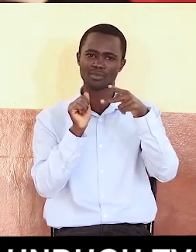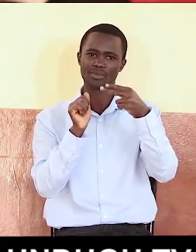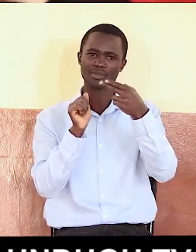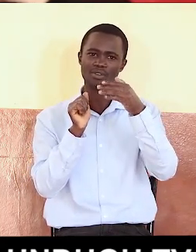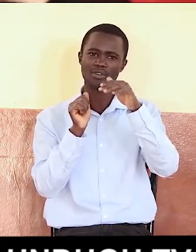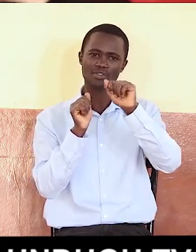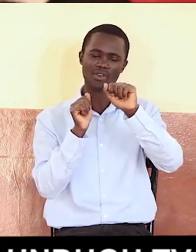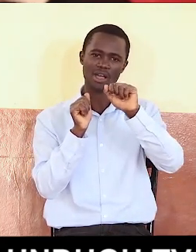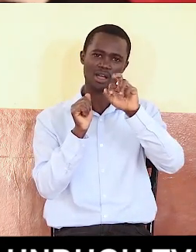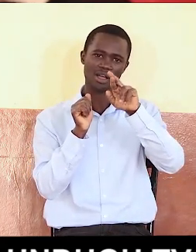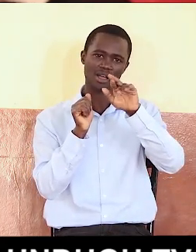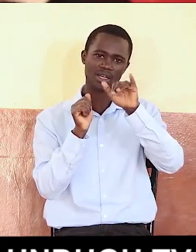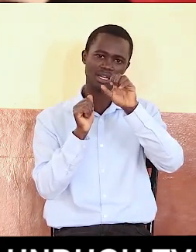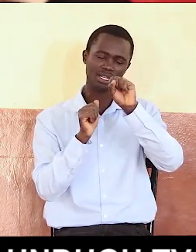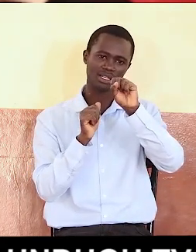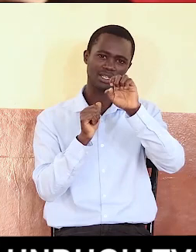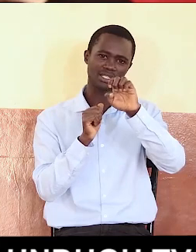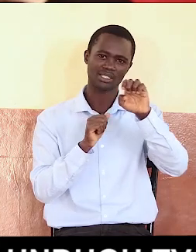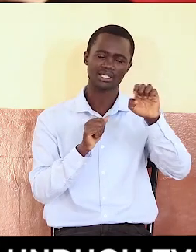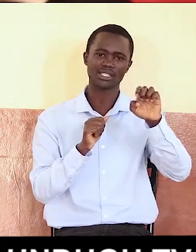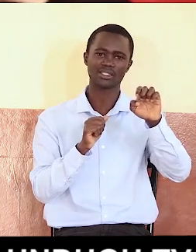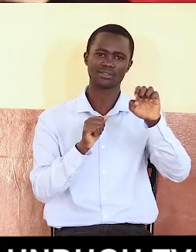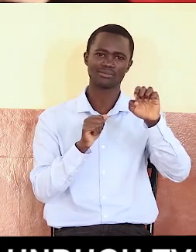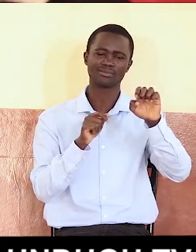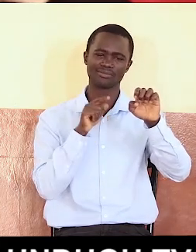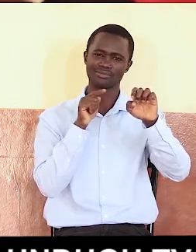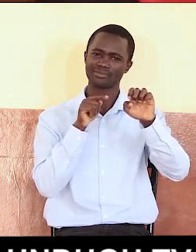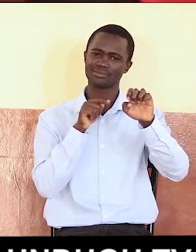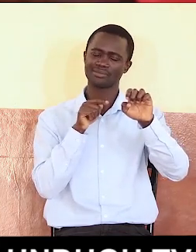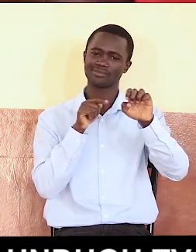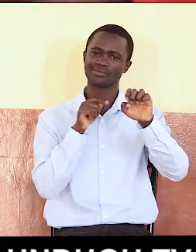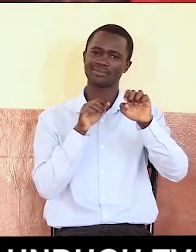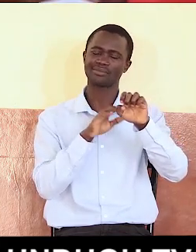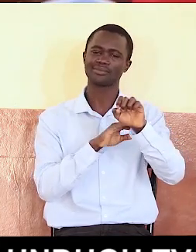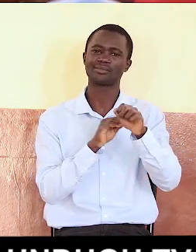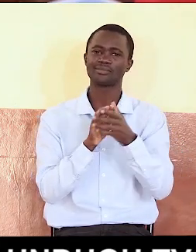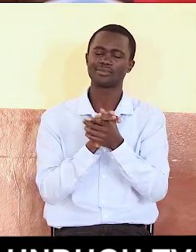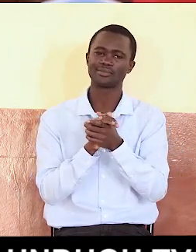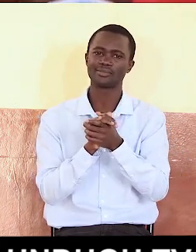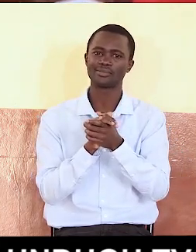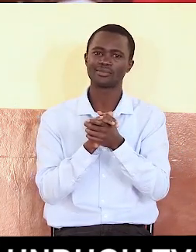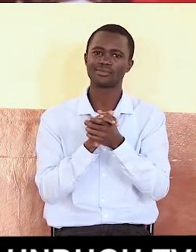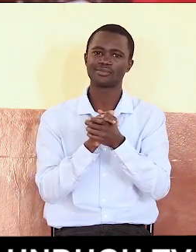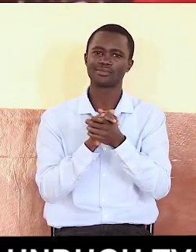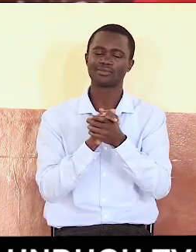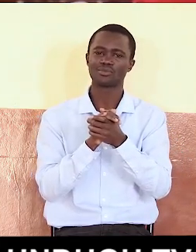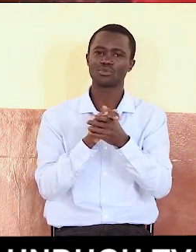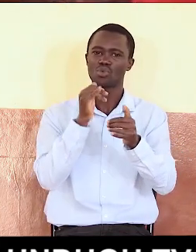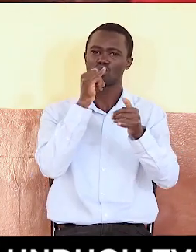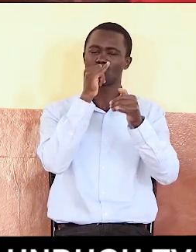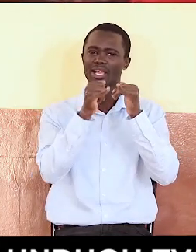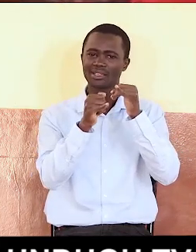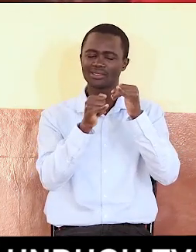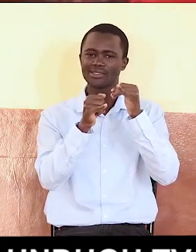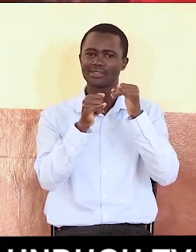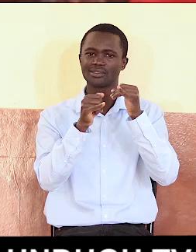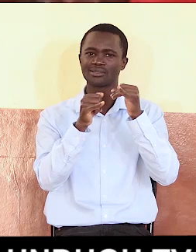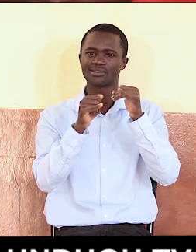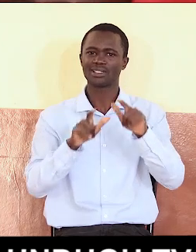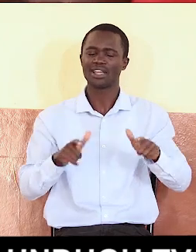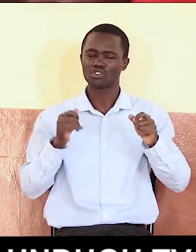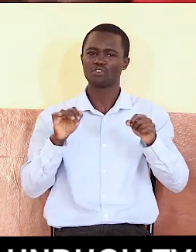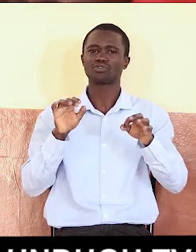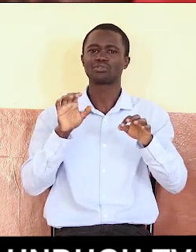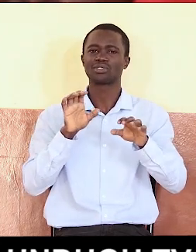Paulo kwa sababu alikuwa anaungana na kuhani mkuu na makuhani kuangamiza wa Kristo, sasa